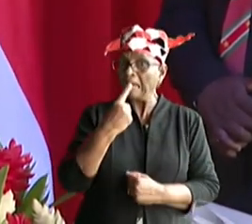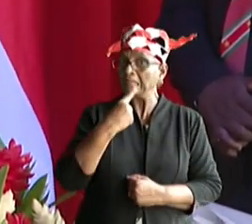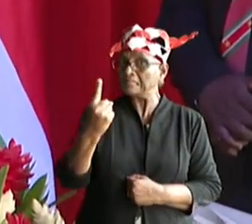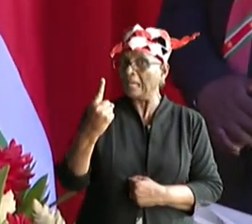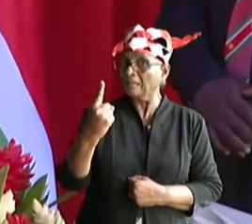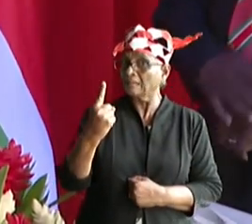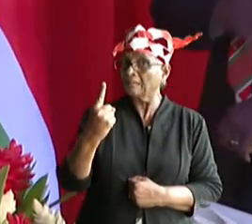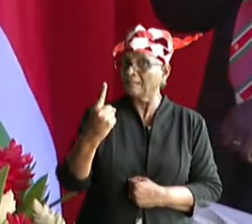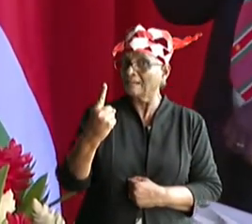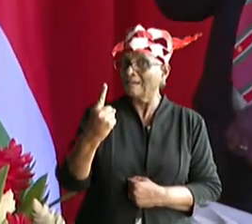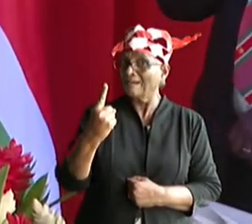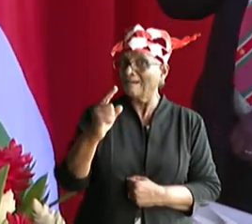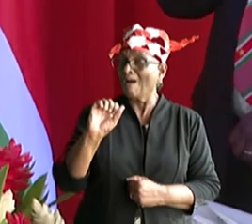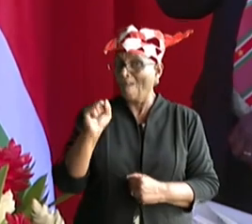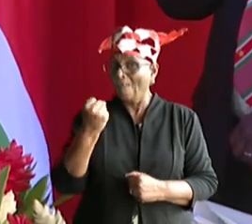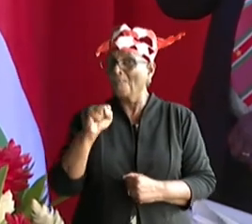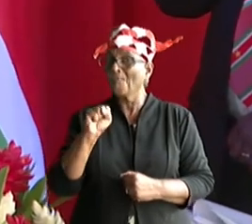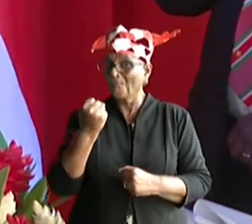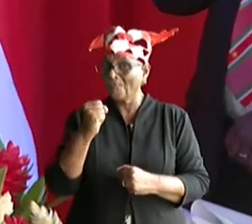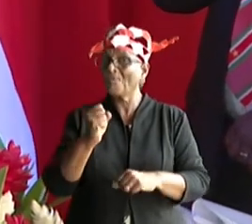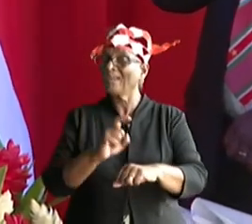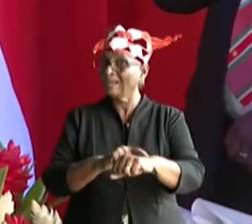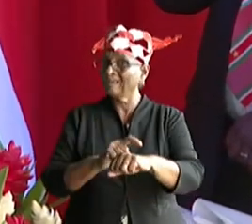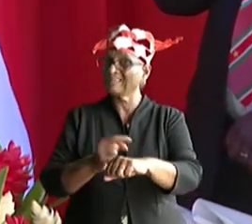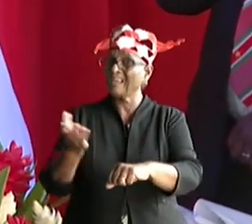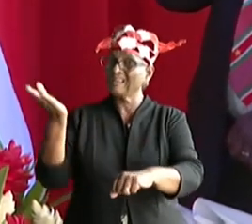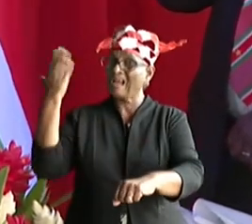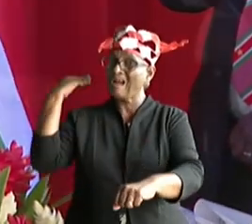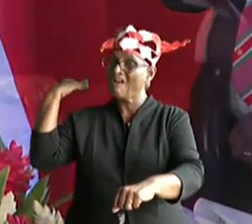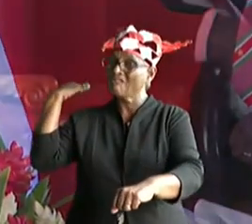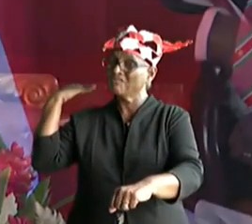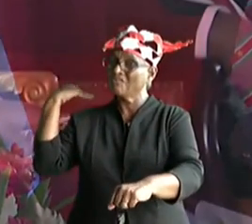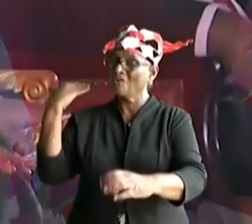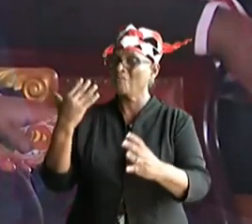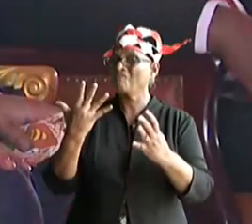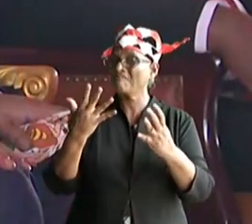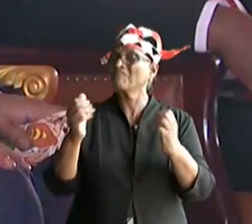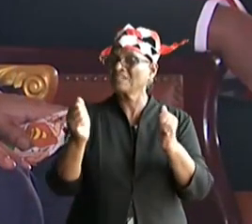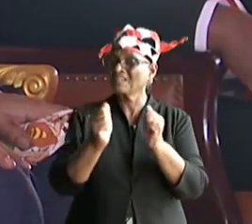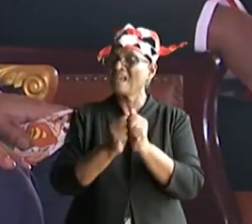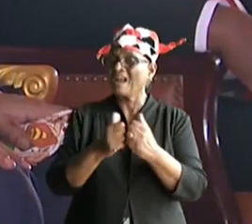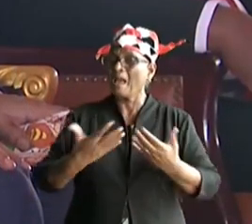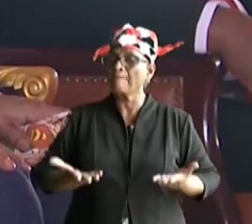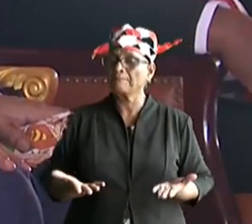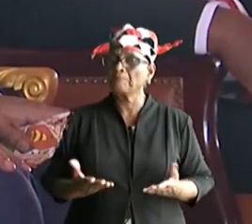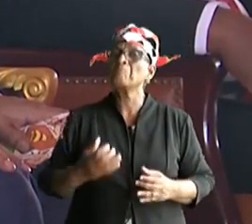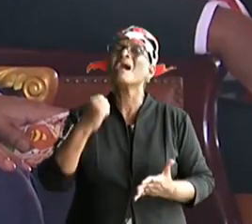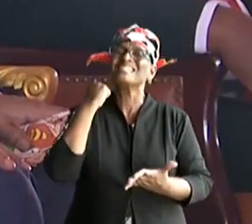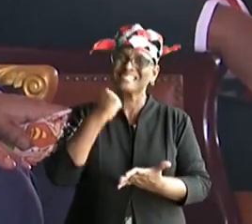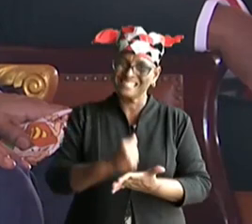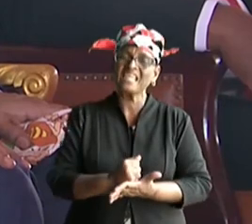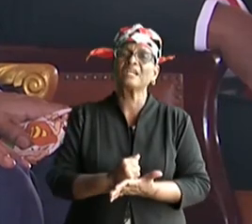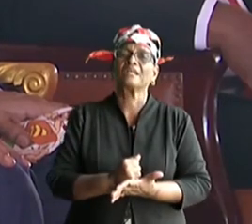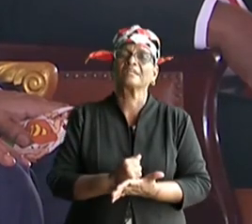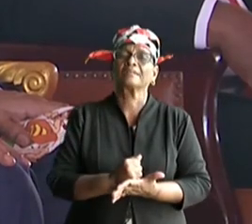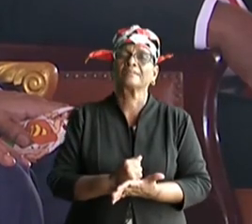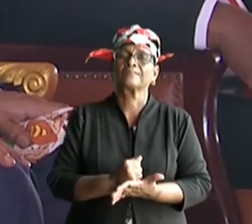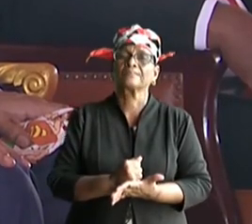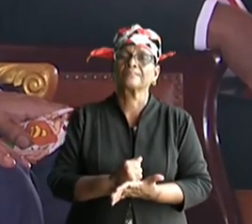moeilijke tijden in de afgelopen 45 jaren hebben meegemaakt. Maar verzekerd